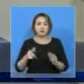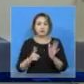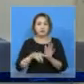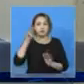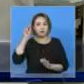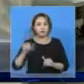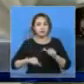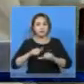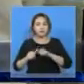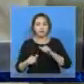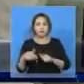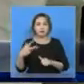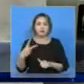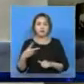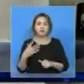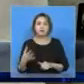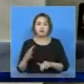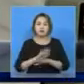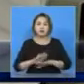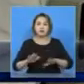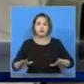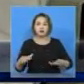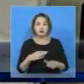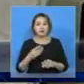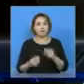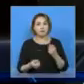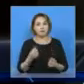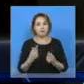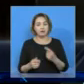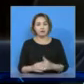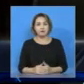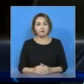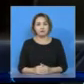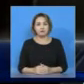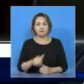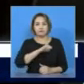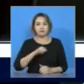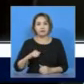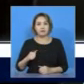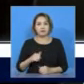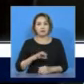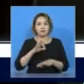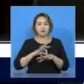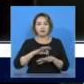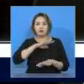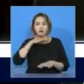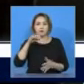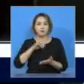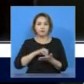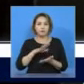және балабақшаға баратын 4 бүлдіршіннің ПТР талдауы расталып отыр. Ең ауру көп тіркеліп